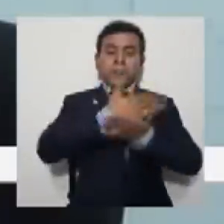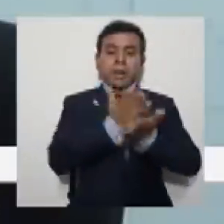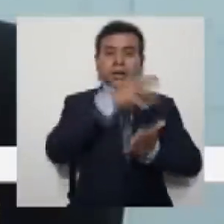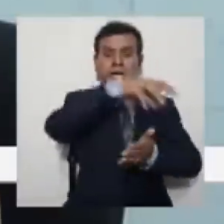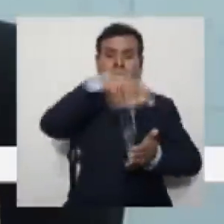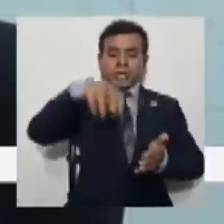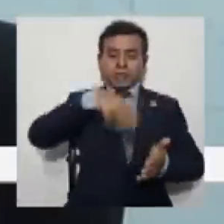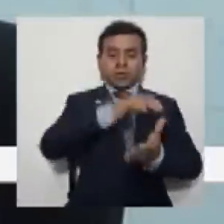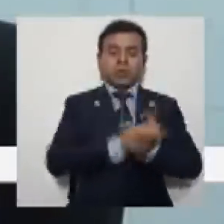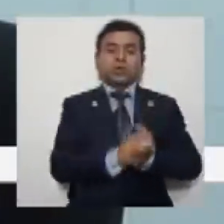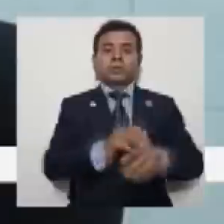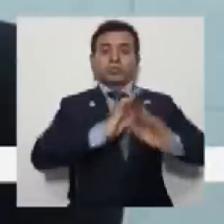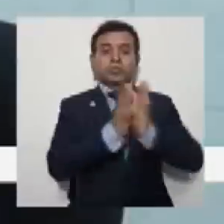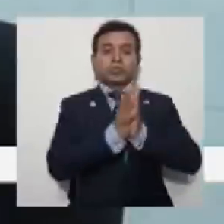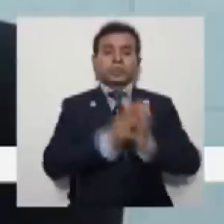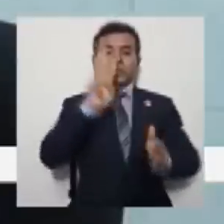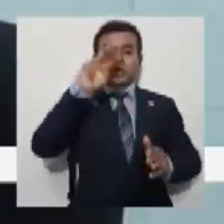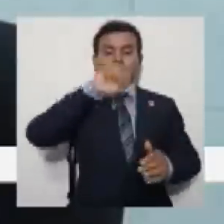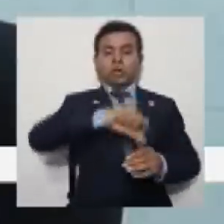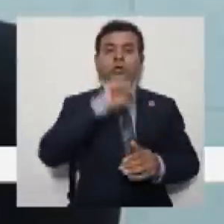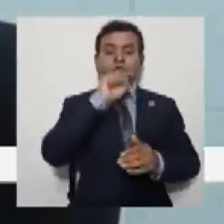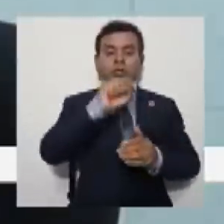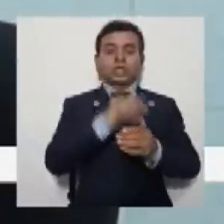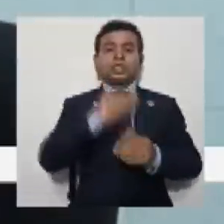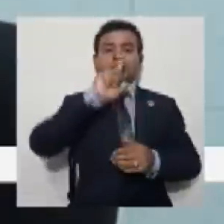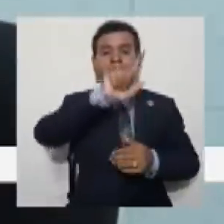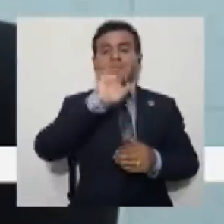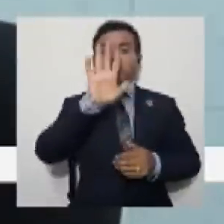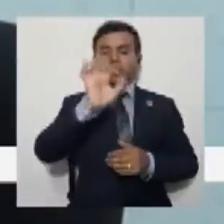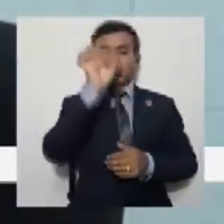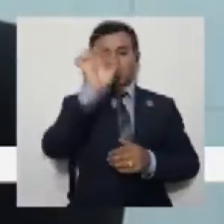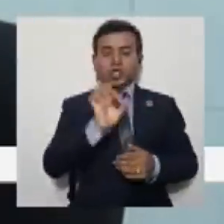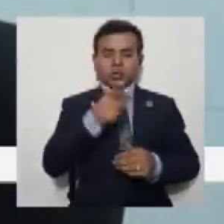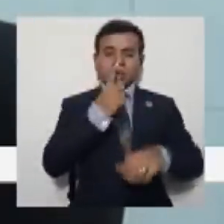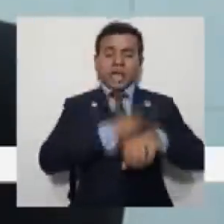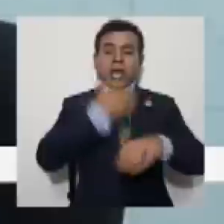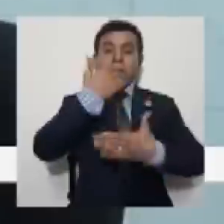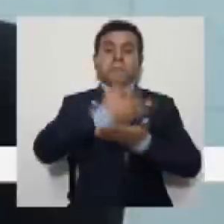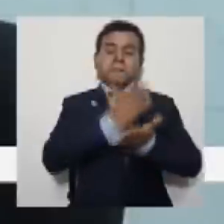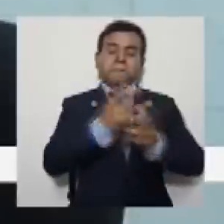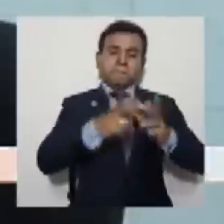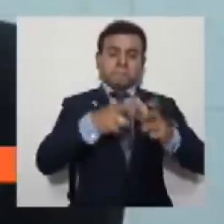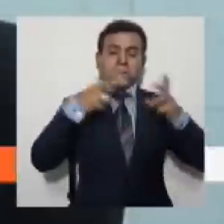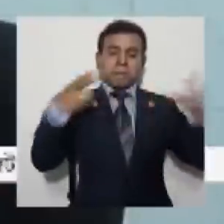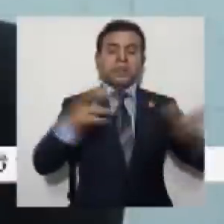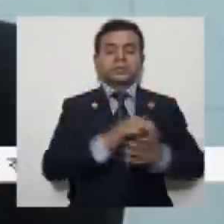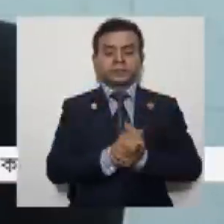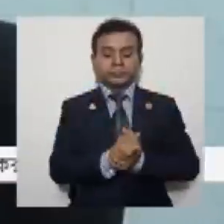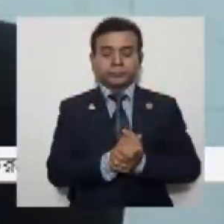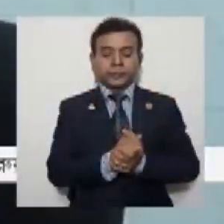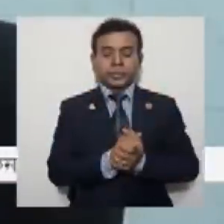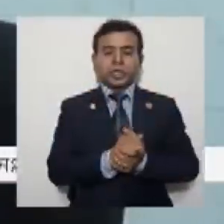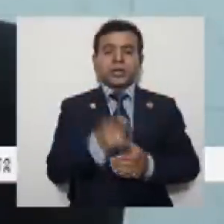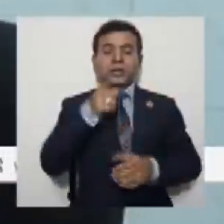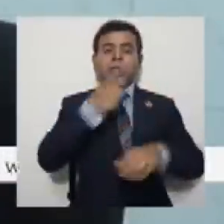39.75 শতাংশ এবং ঢাকা ডিভিশনের যদি আমি শহরগুলো বা জেলাগুলোর দিকে তাকাই তাহলে সর্বাধিক শহর